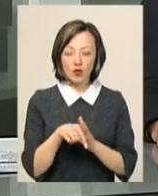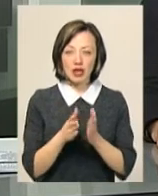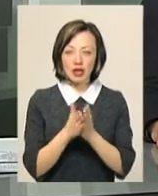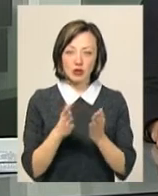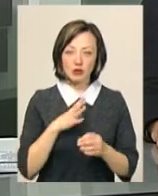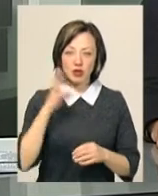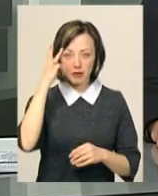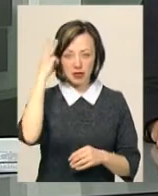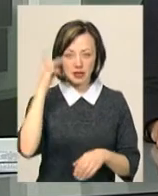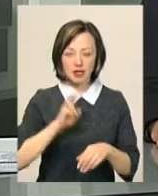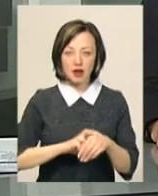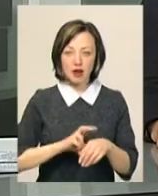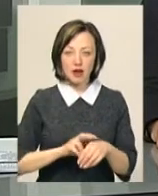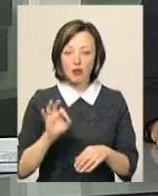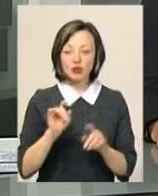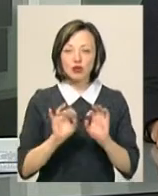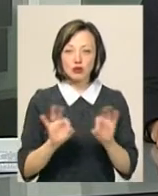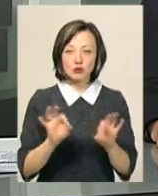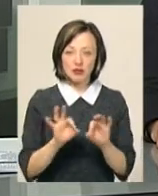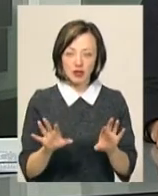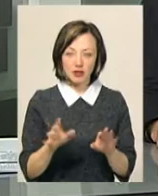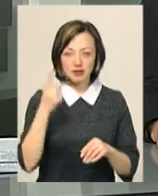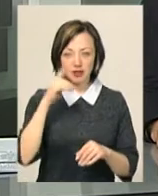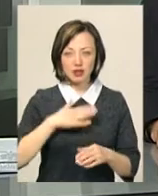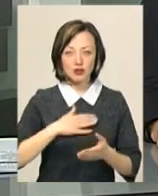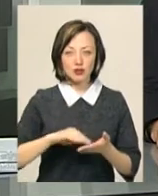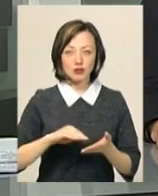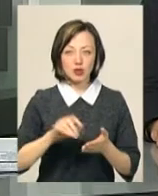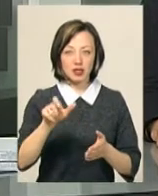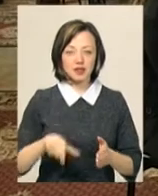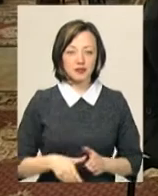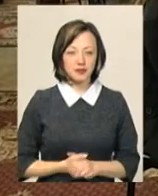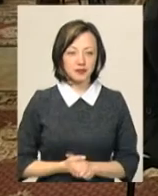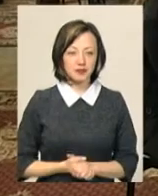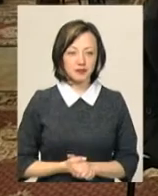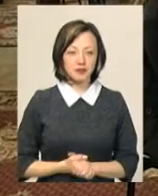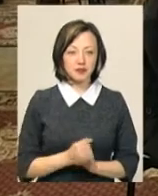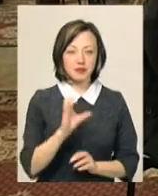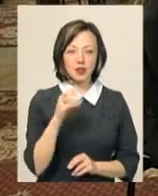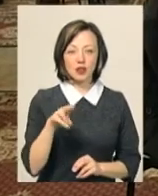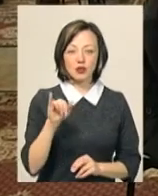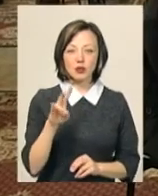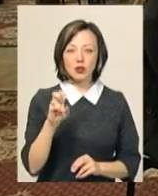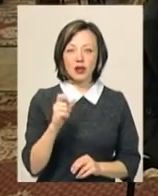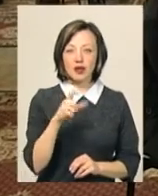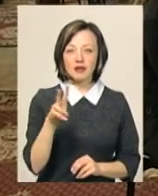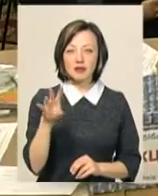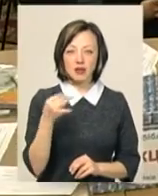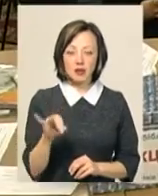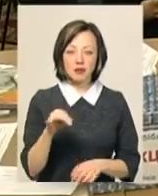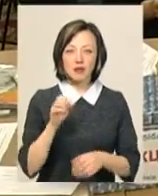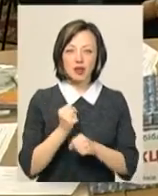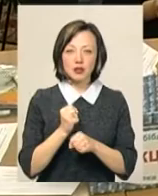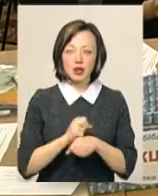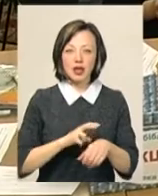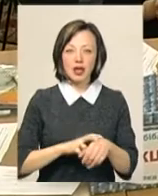були хмельницькі лікарі. Про що розповідали читачам, знає Світлана Поробок. Сергій Дунаєвський працює лікарем, судмедекспертом.